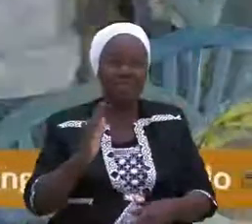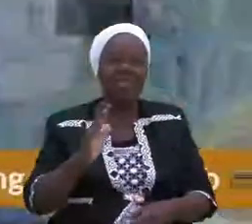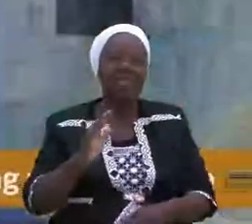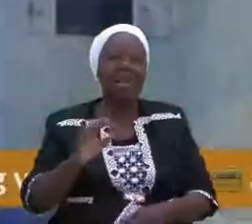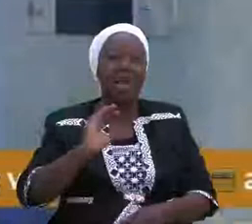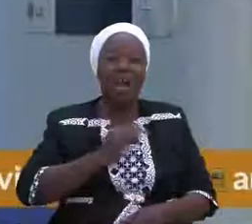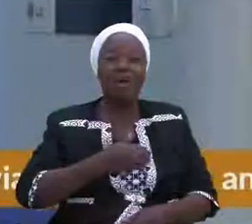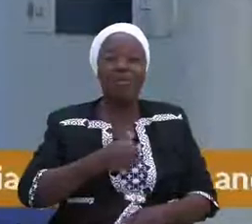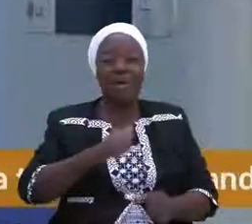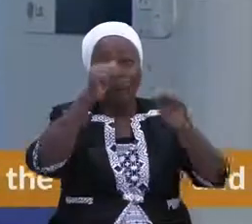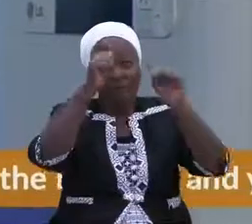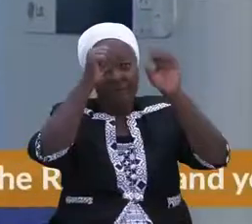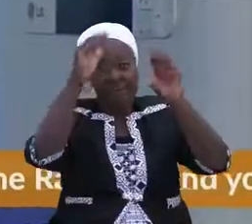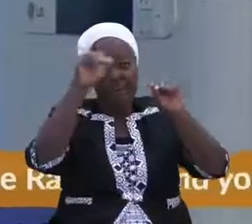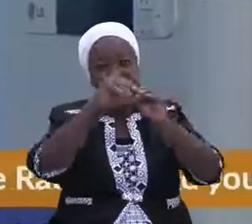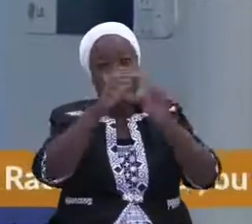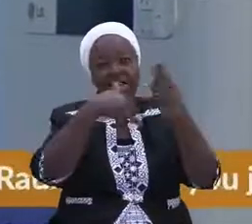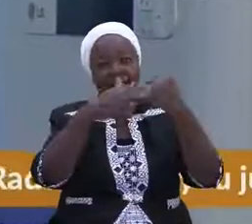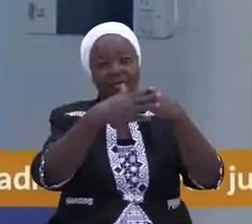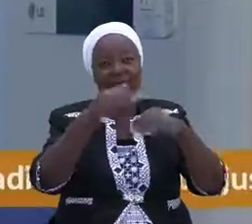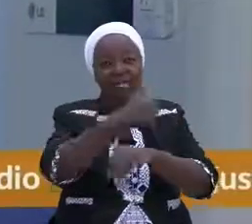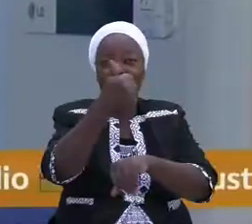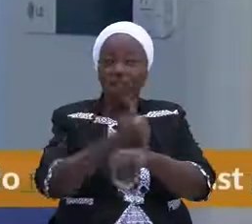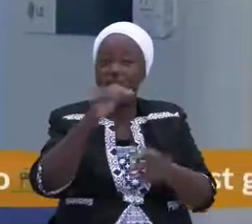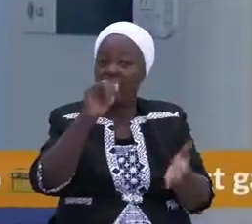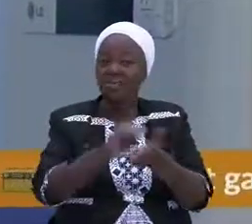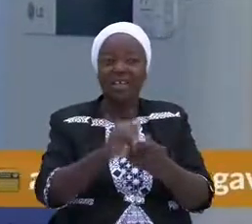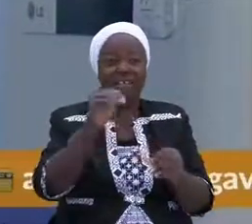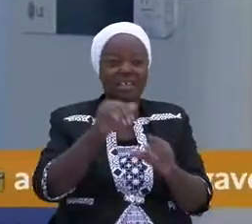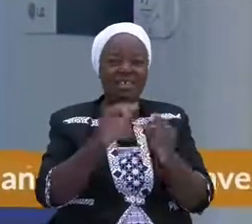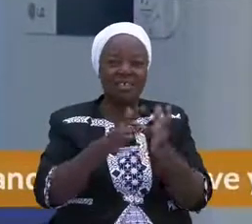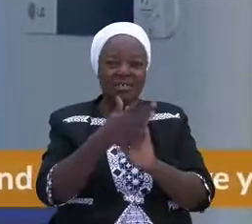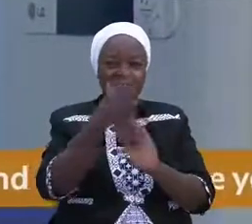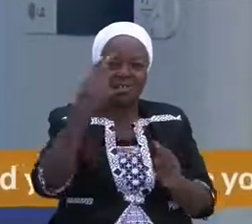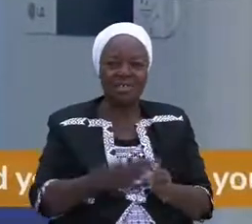Notre Père Céleste le confirme au nom de Jésus.